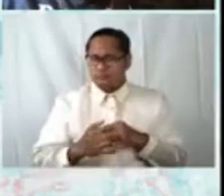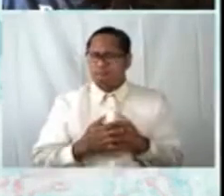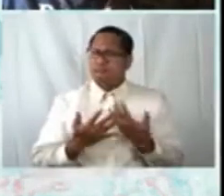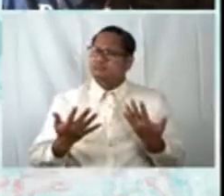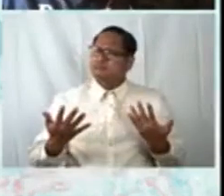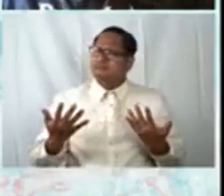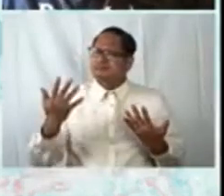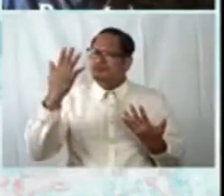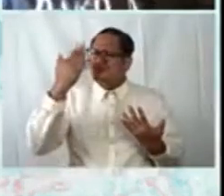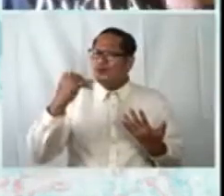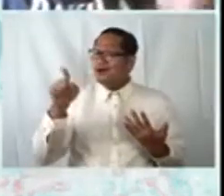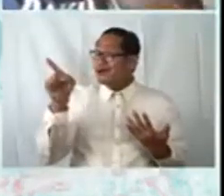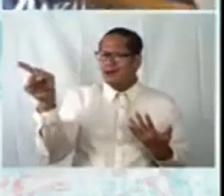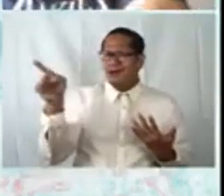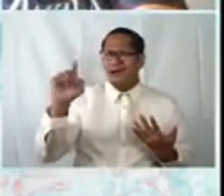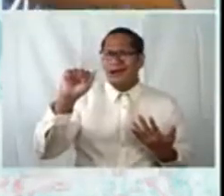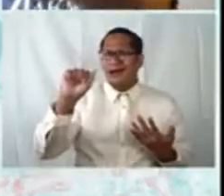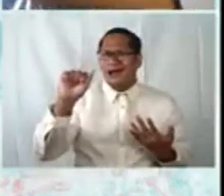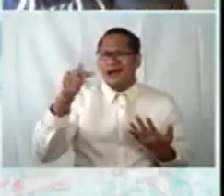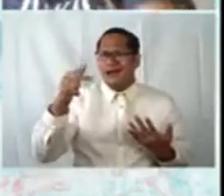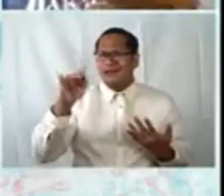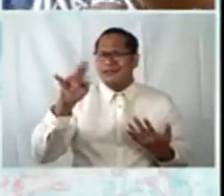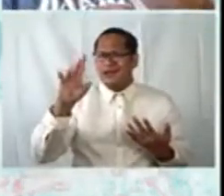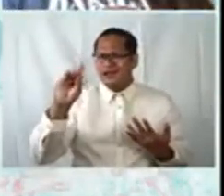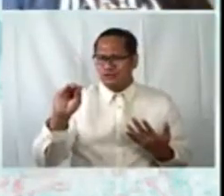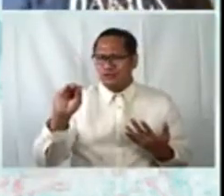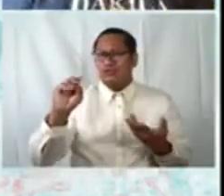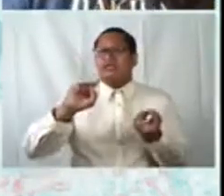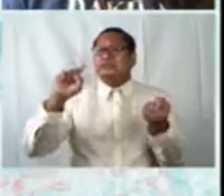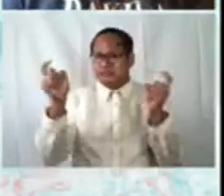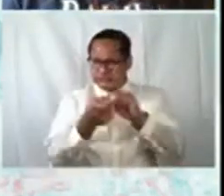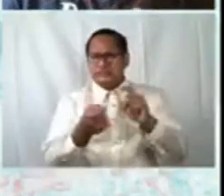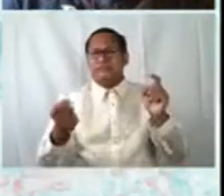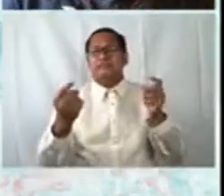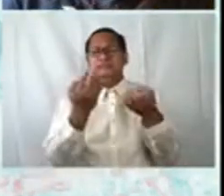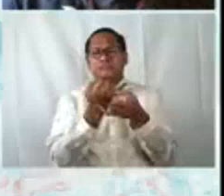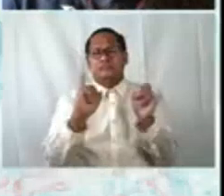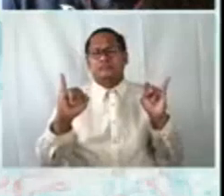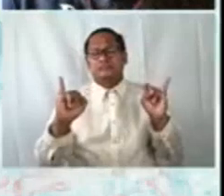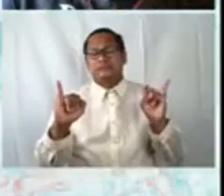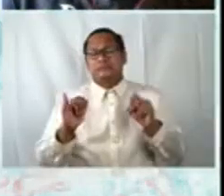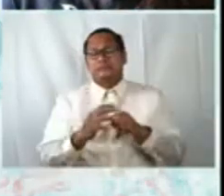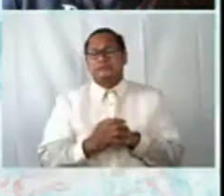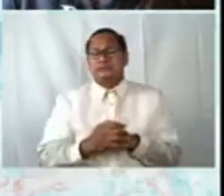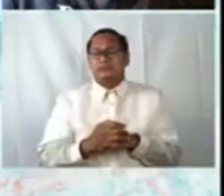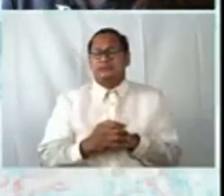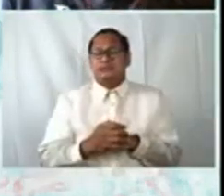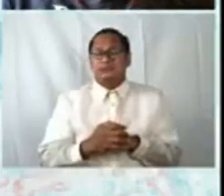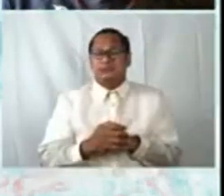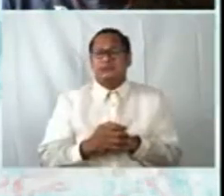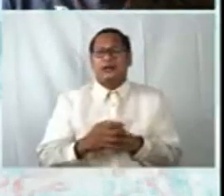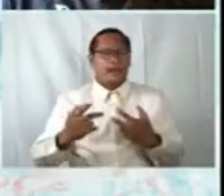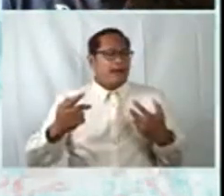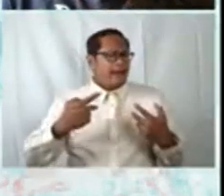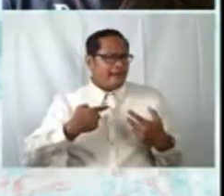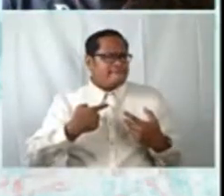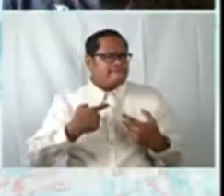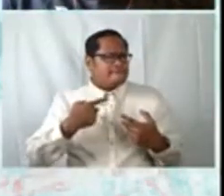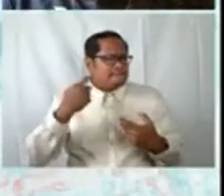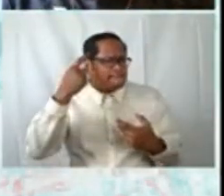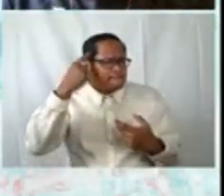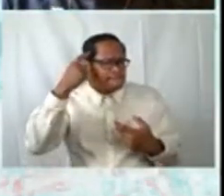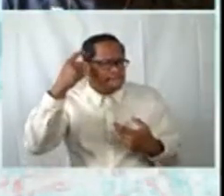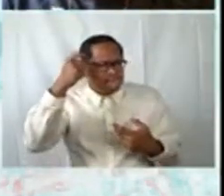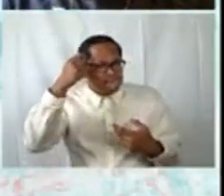pinalitan ni Aguinaldo yung independence? At yun po yung ni-ratify noong September 1898. Ako may mga teorya itong